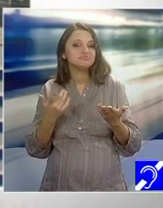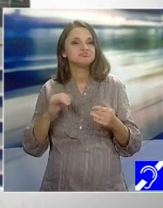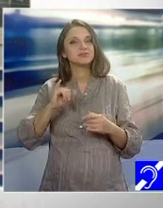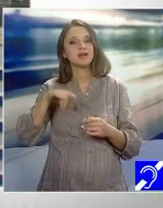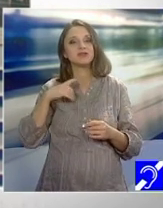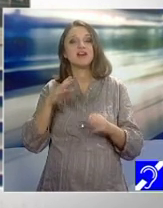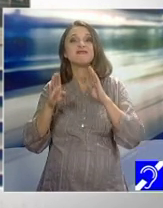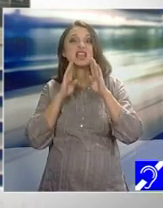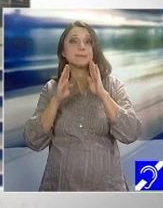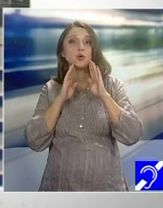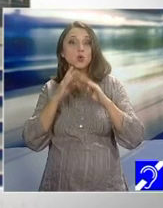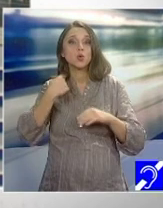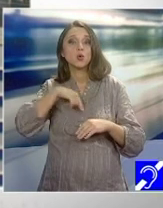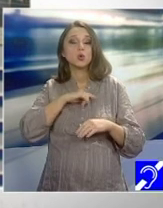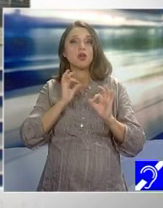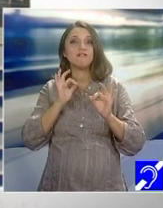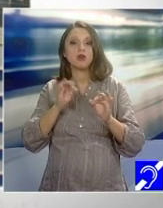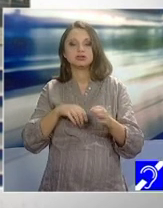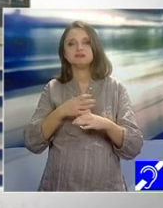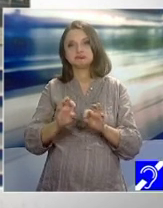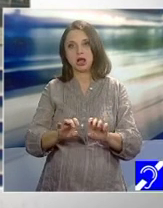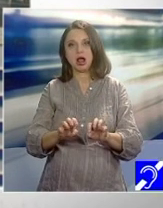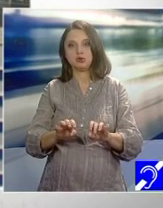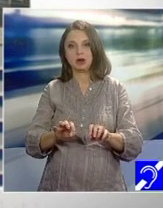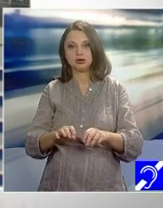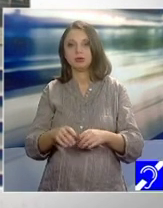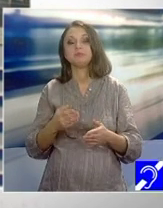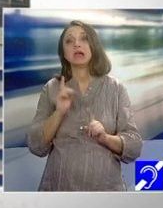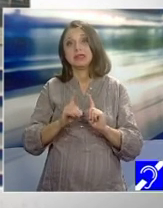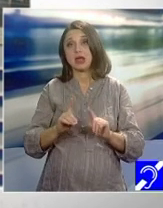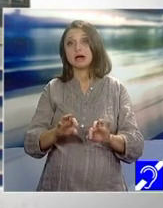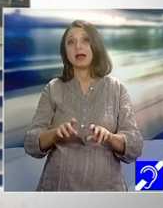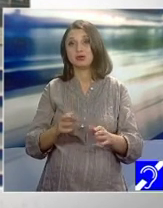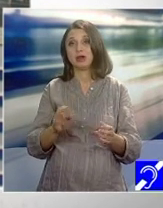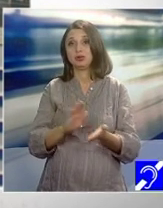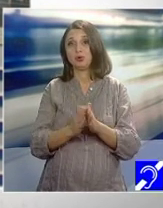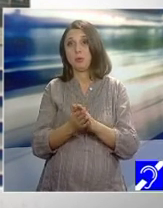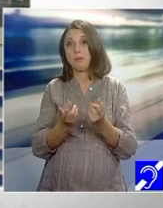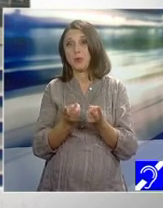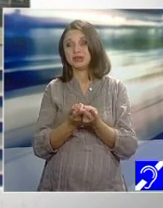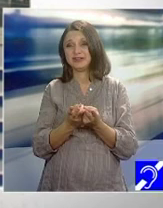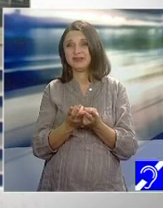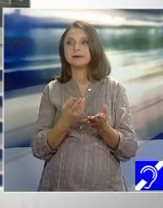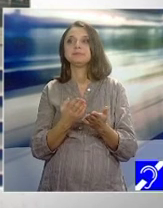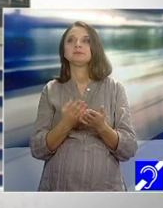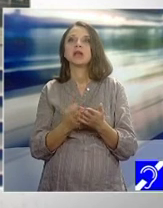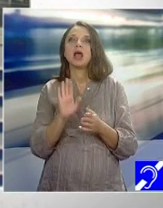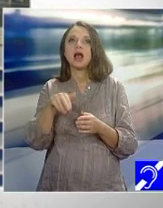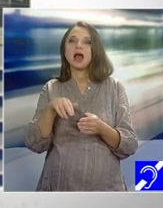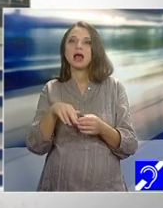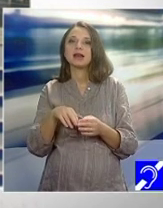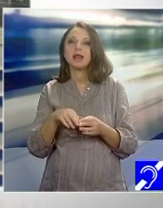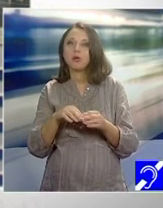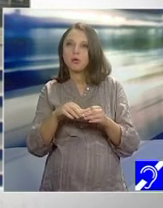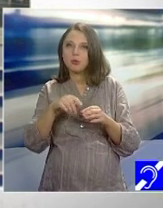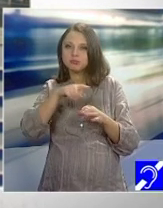Facebook îl folosim prin intermediul calculatorului este accesibilizat prin niște software-uri, niște programe care practic